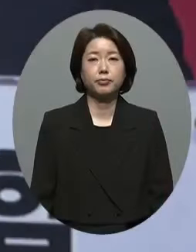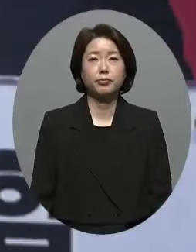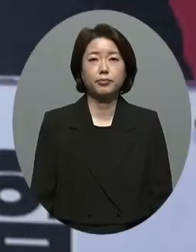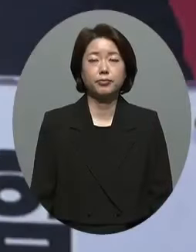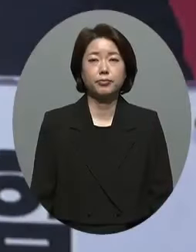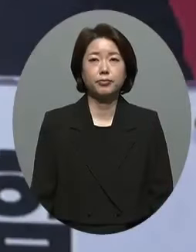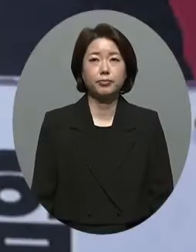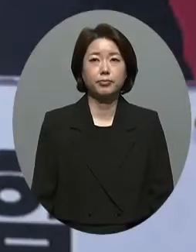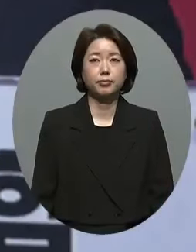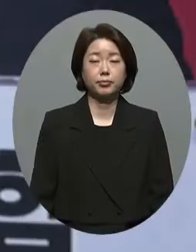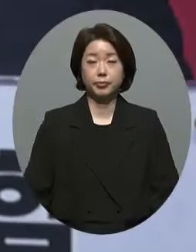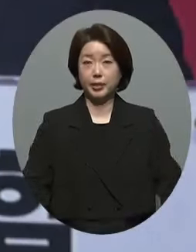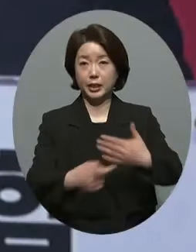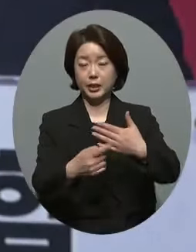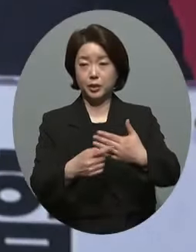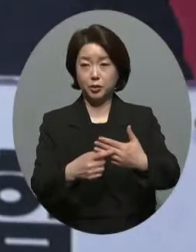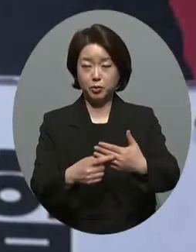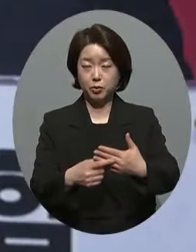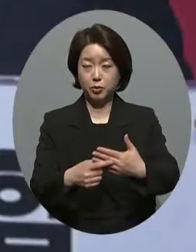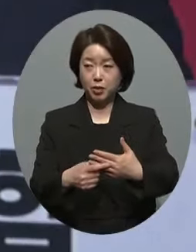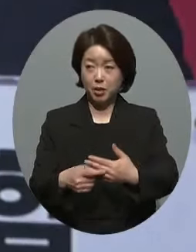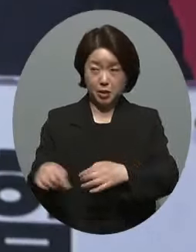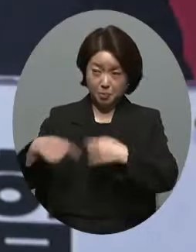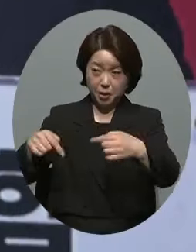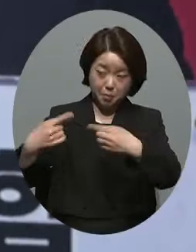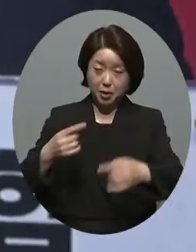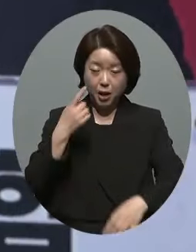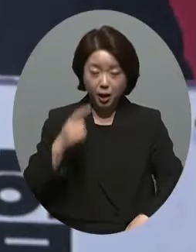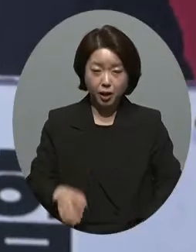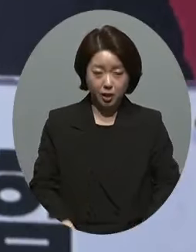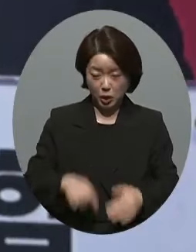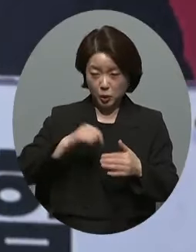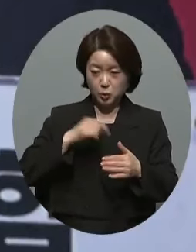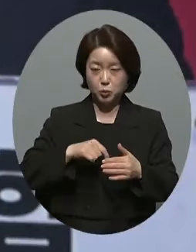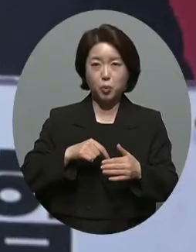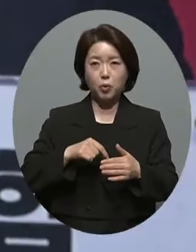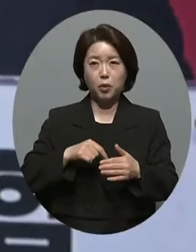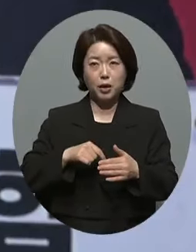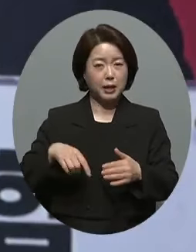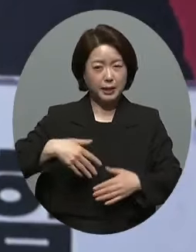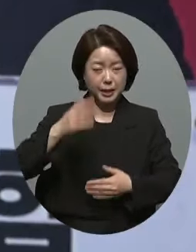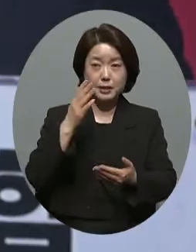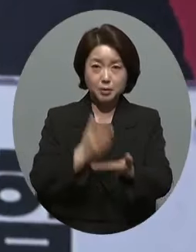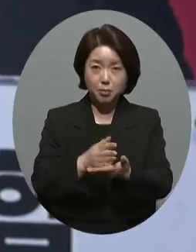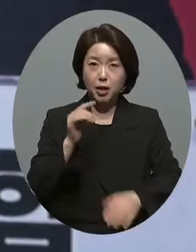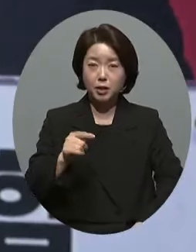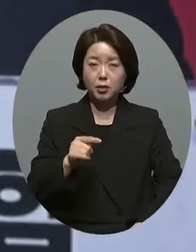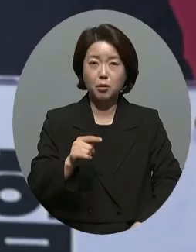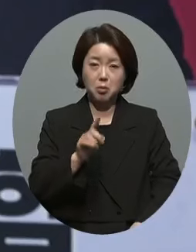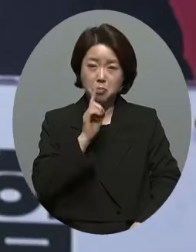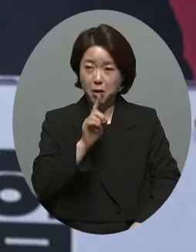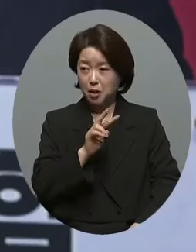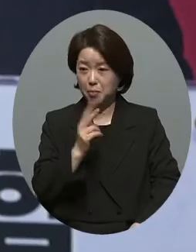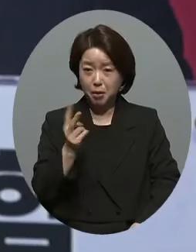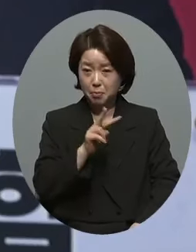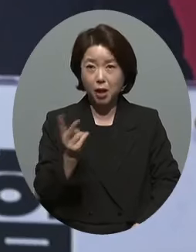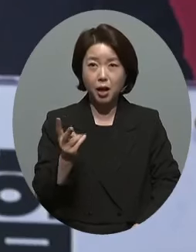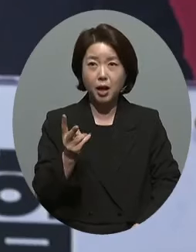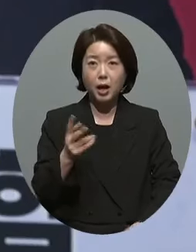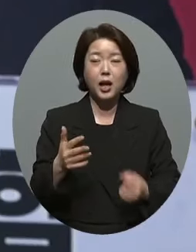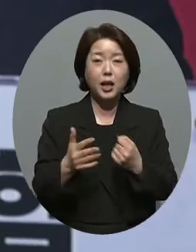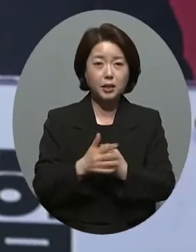그러니까 겉으로는 나오라 그랬다가 나오지 말라고 해 속마음이 달랐다고 하는 것 때문에 지금 문제가 생긴 거 아니에요 그니까 진실 공방까지 벌어지는